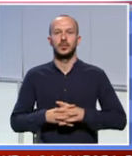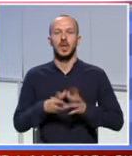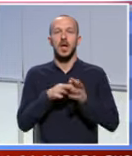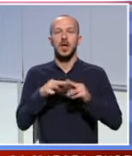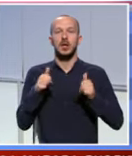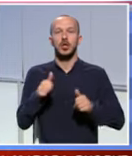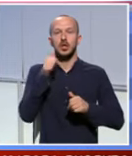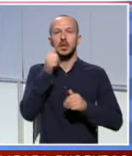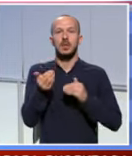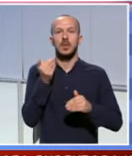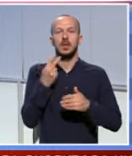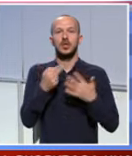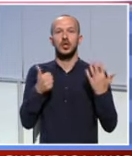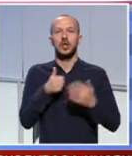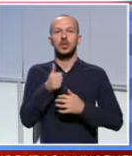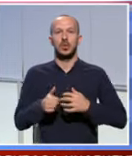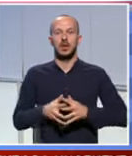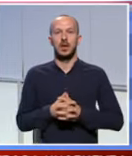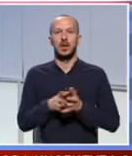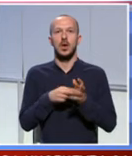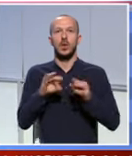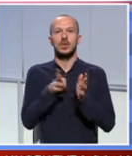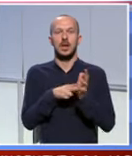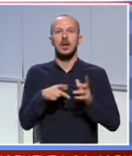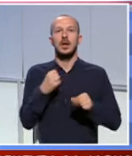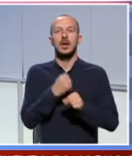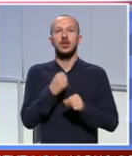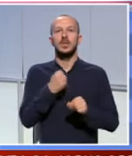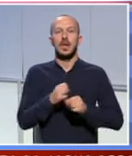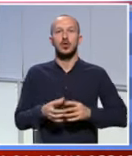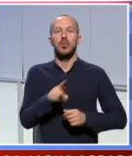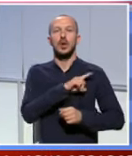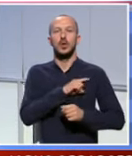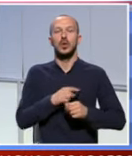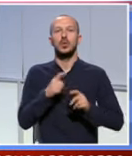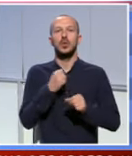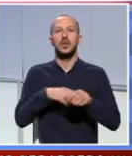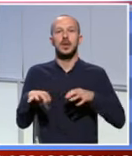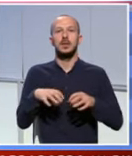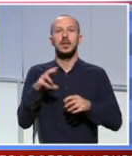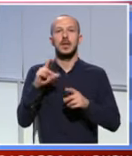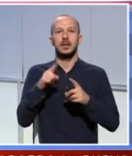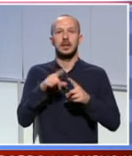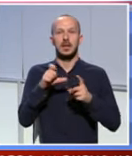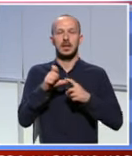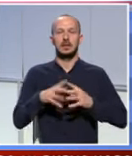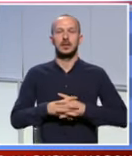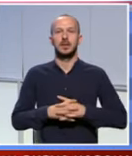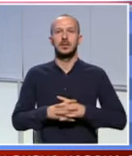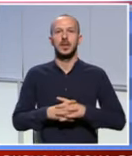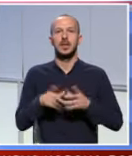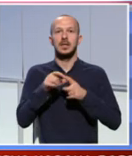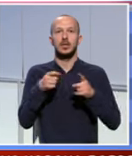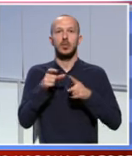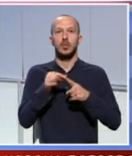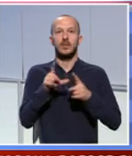Na današnji dan prije 26 godina na Ozrenu na radnom zadatku poginuli su radnici Radio Televizije Republike Srpske